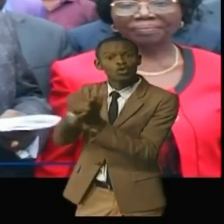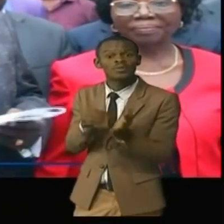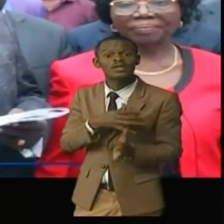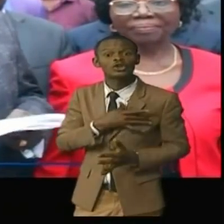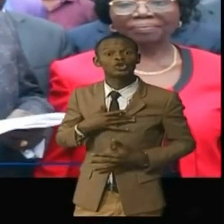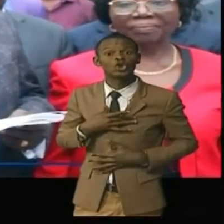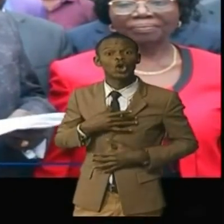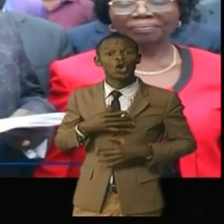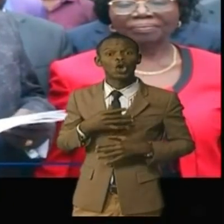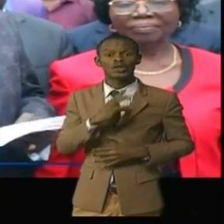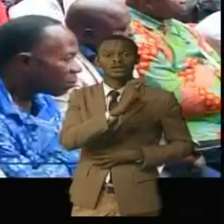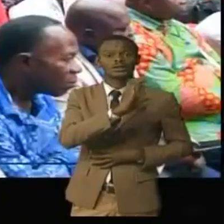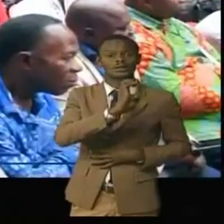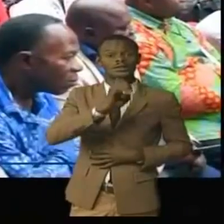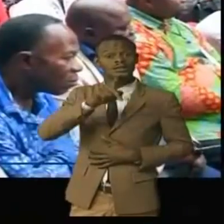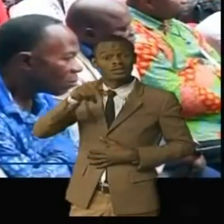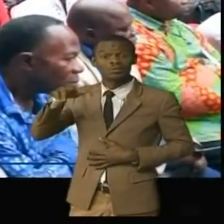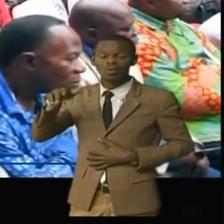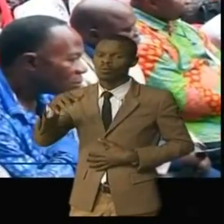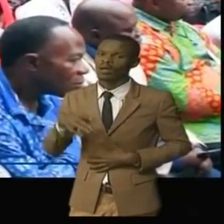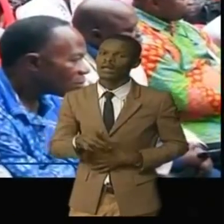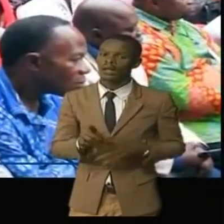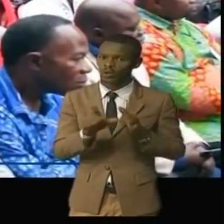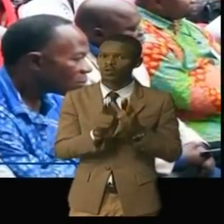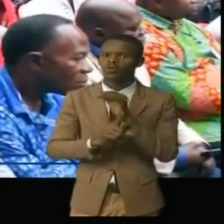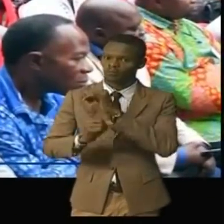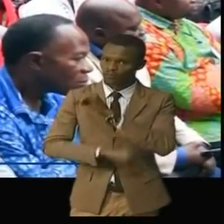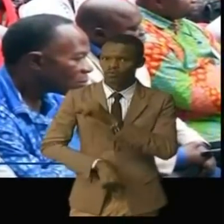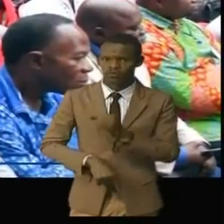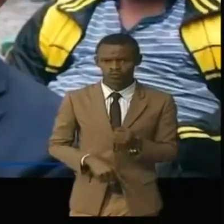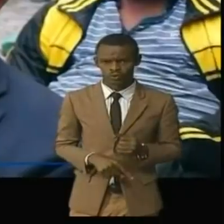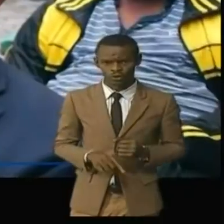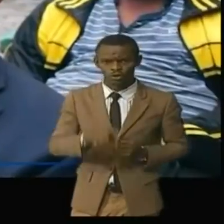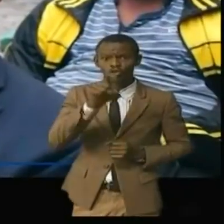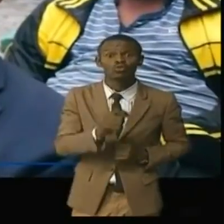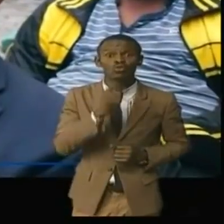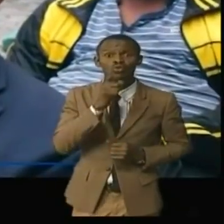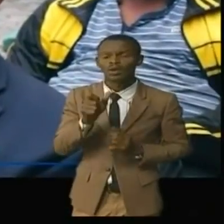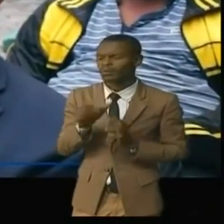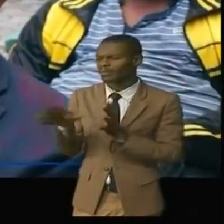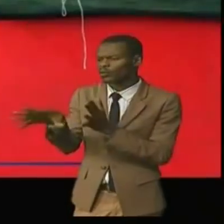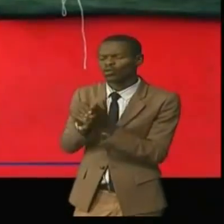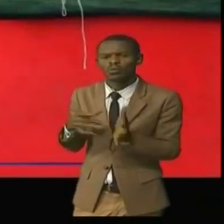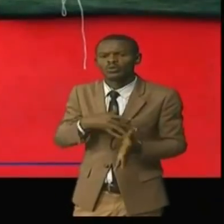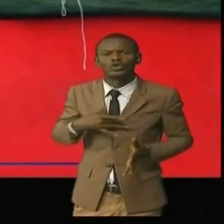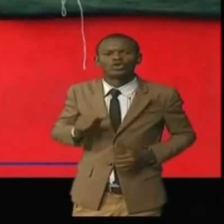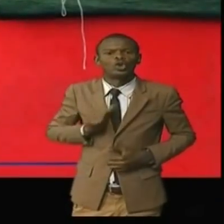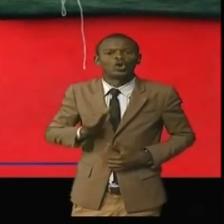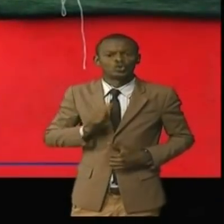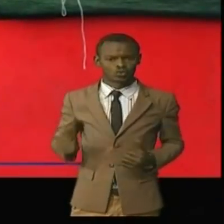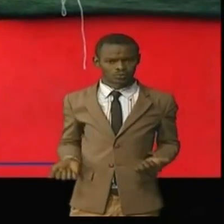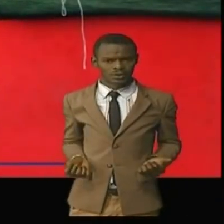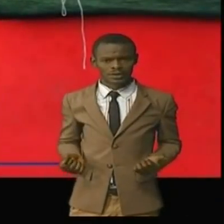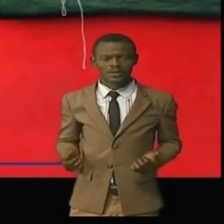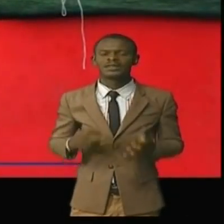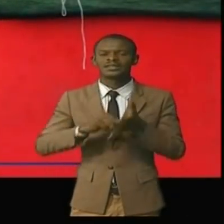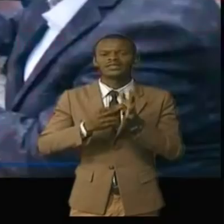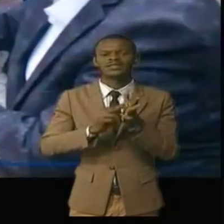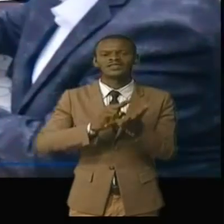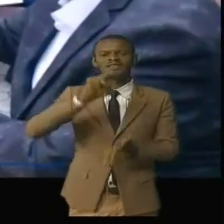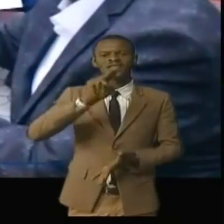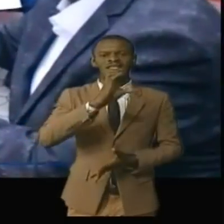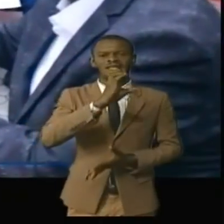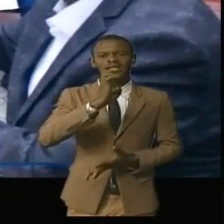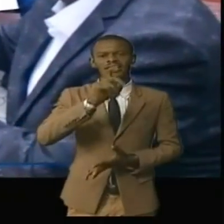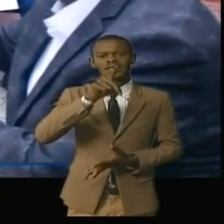à la loi. L'université du Sepromade s'est dit donc fière d'avoir participé activement aux travaux des